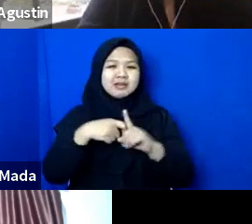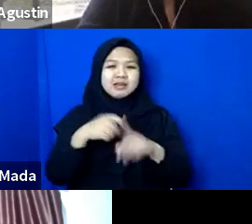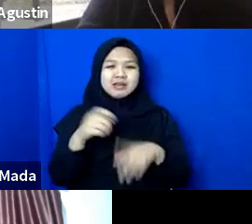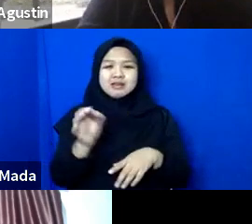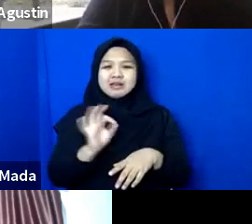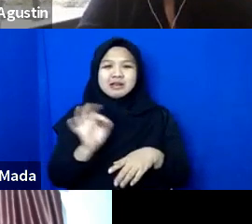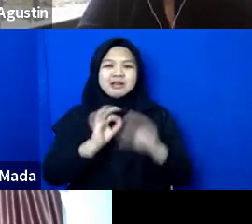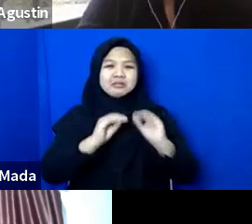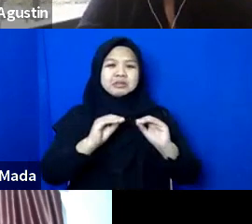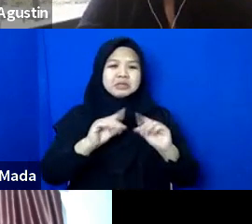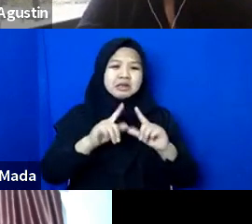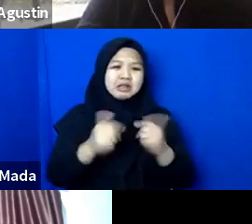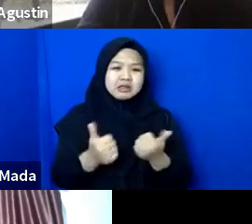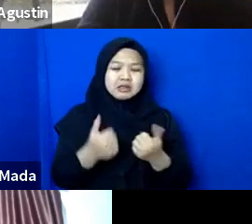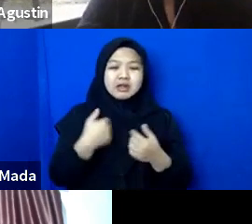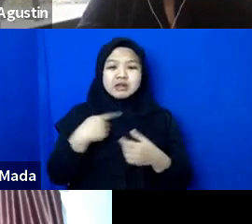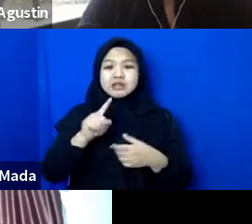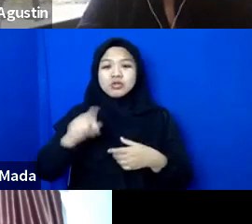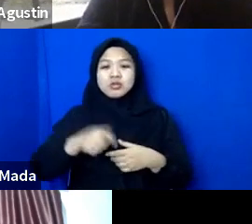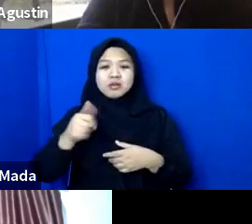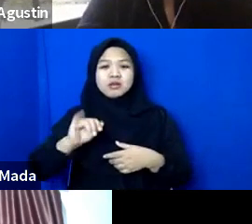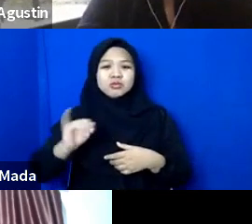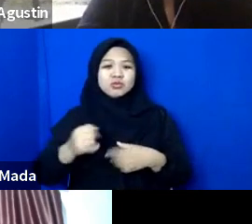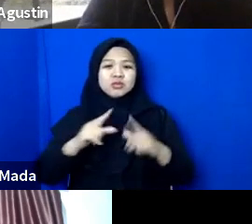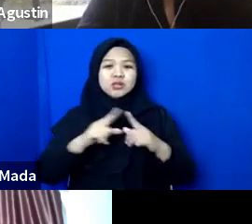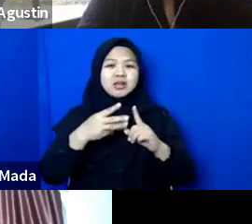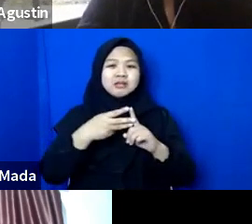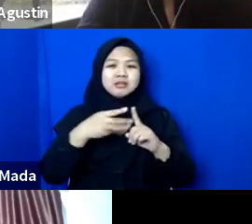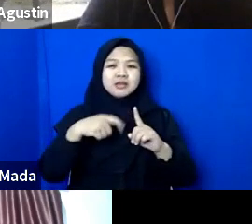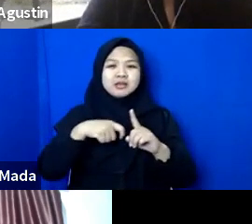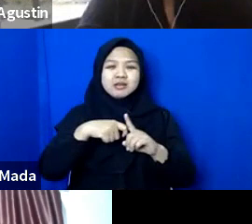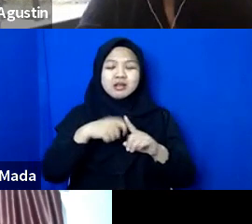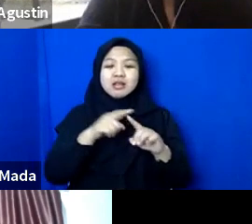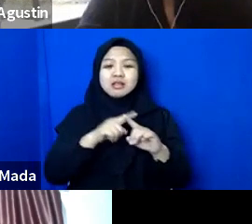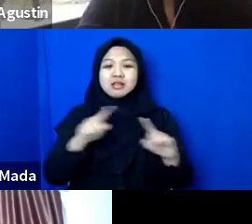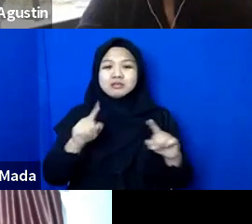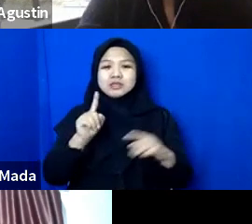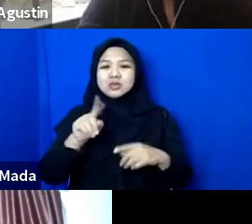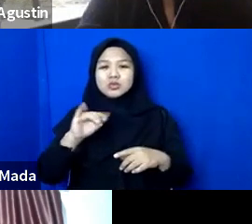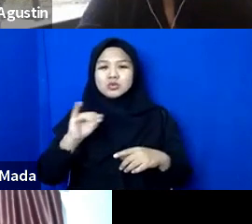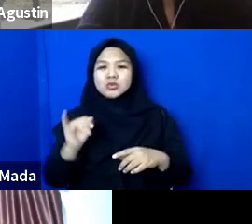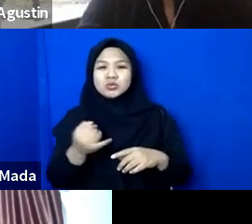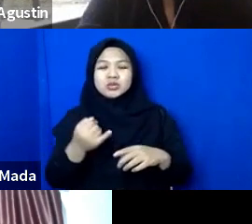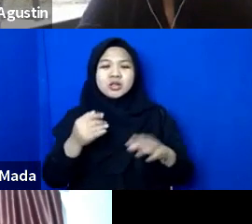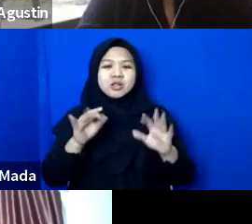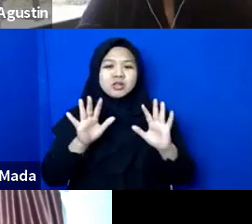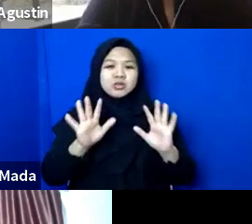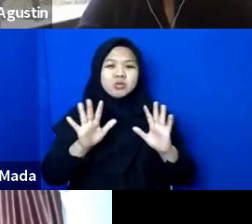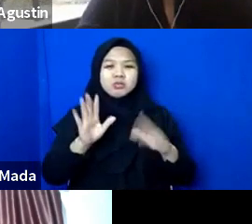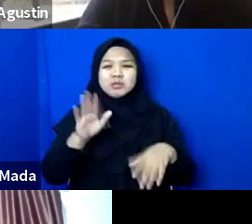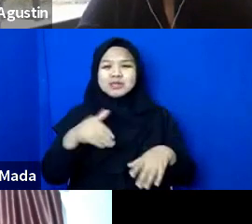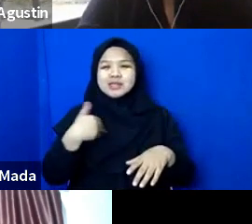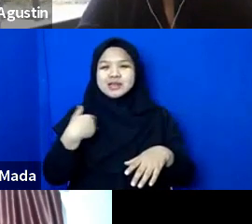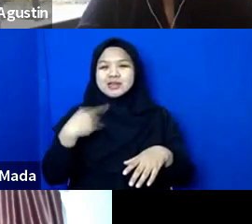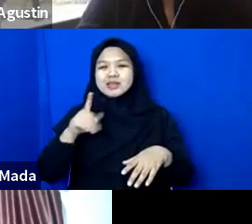pendidikan layar ada 1,6 juta ABK tapi hanya satu juta bisa apa masih ada